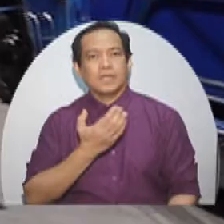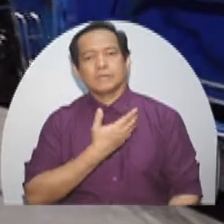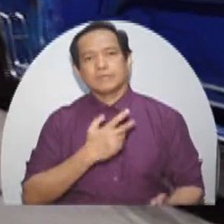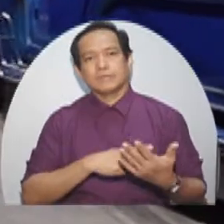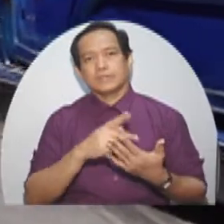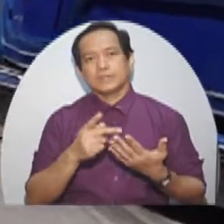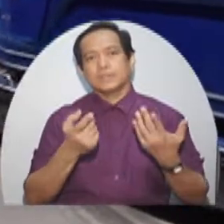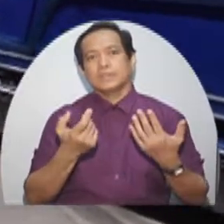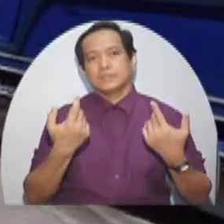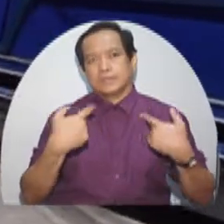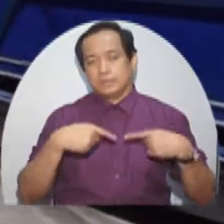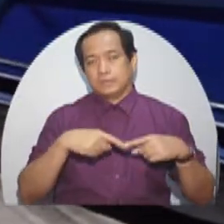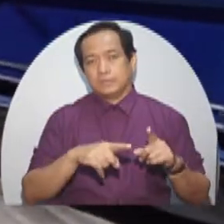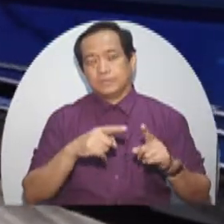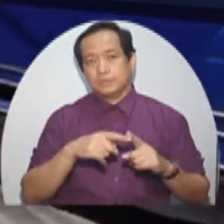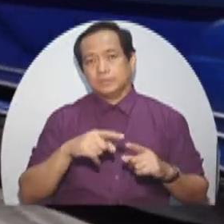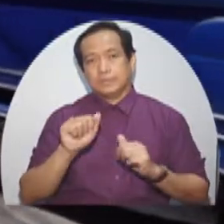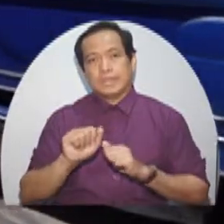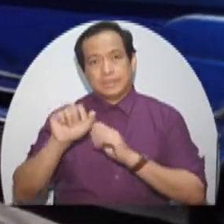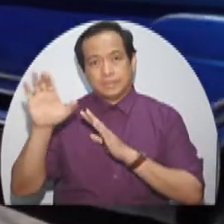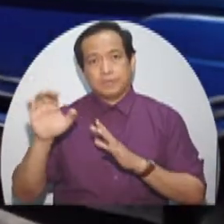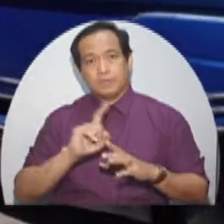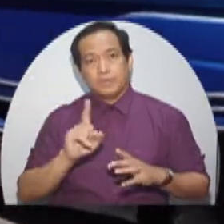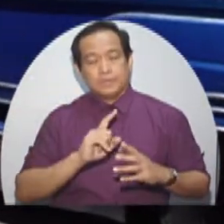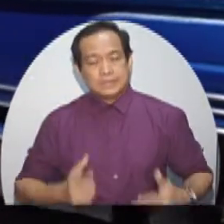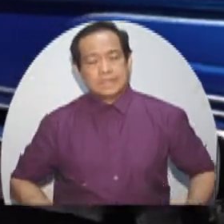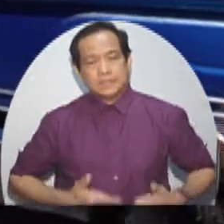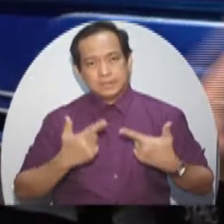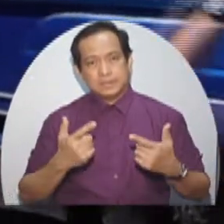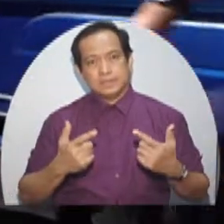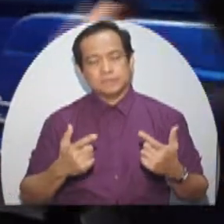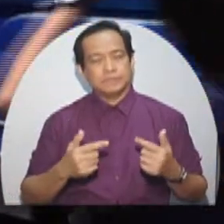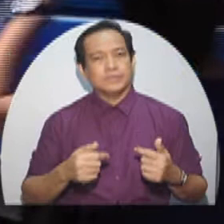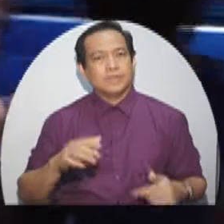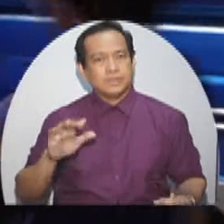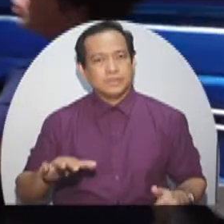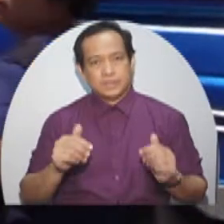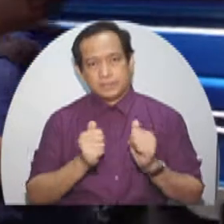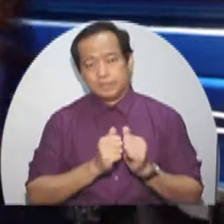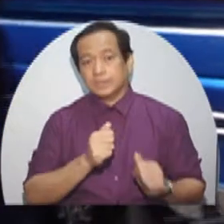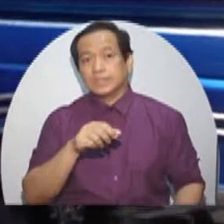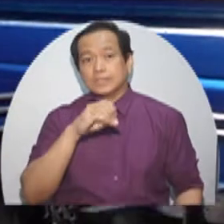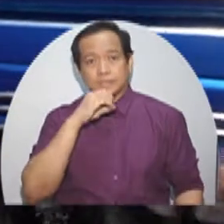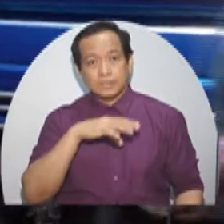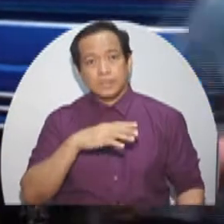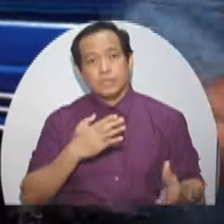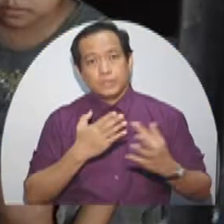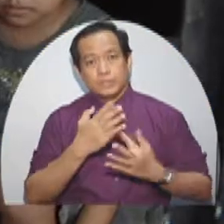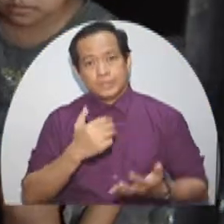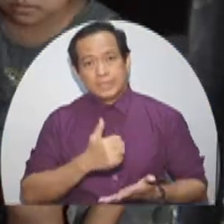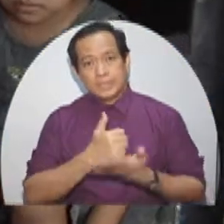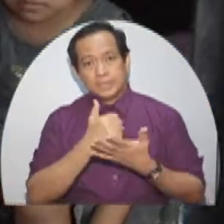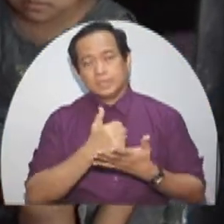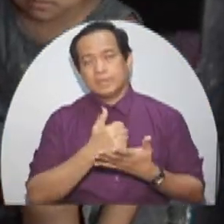Tumulak ang ating programa sa Antipolo kung saan nakatira kasama ng kanyang lola si Aniya Ismaela Limsiaco.